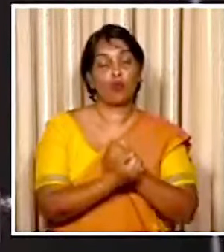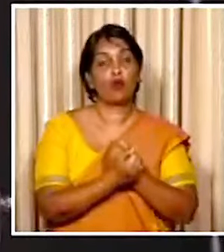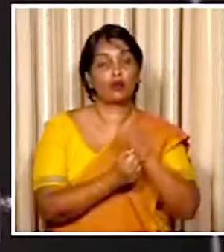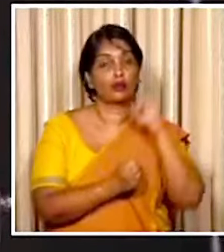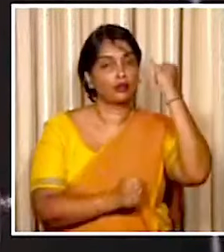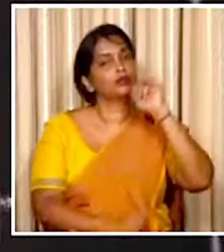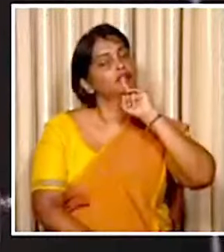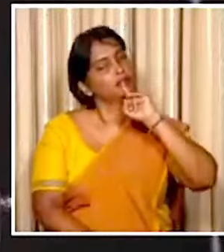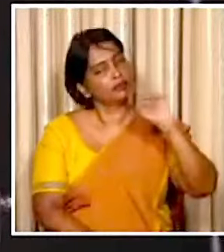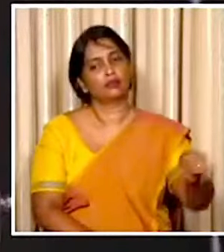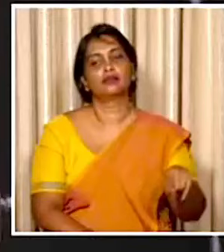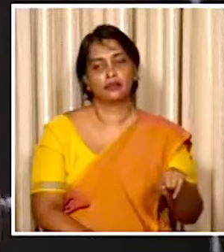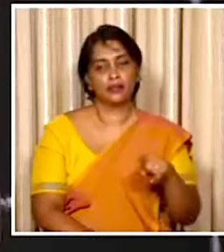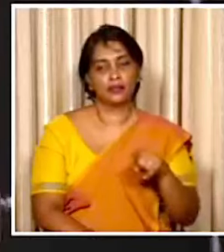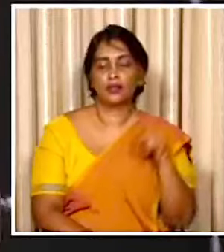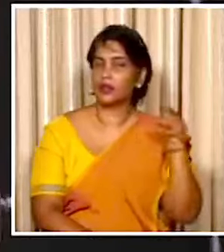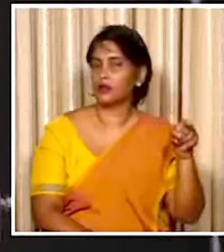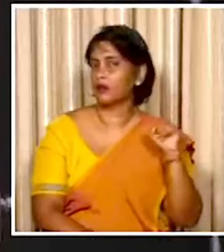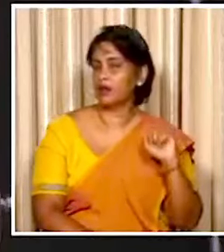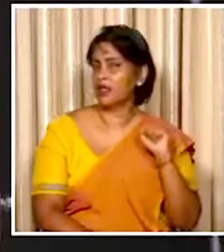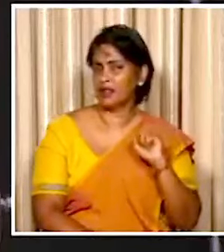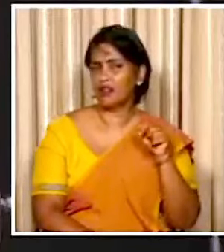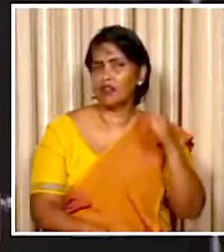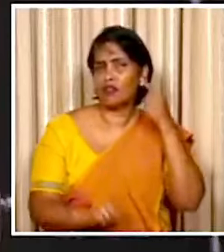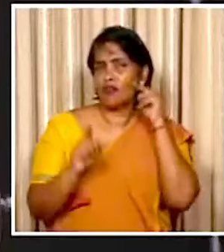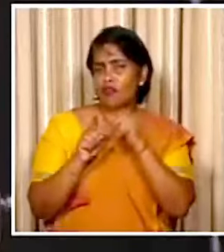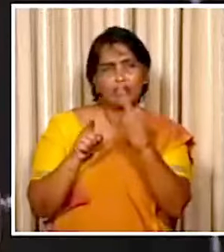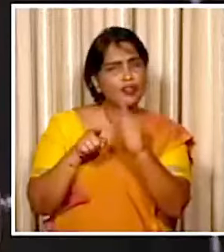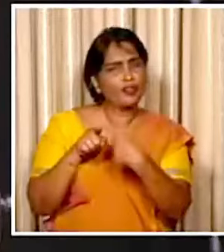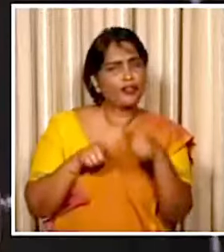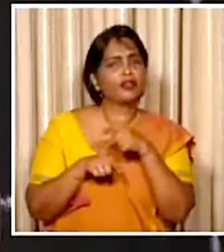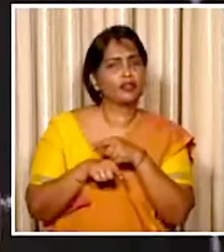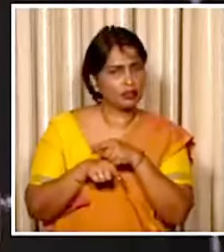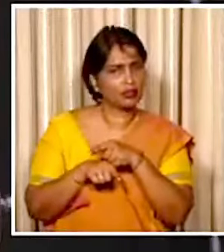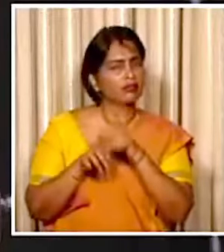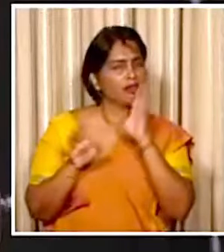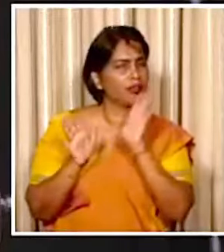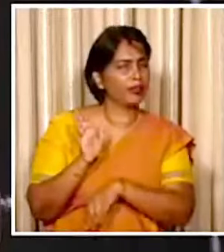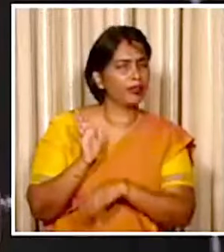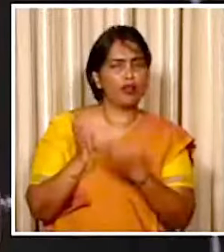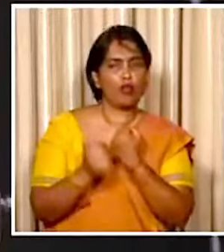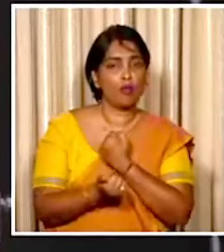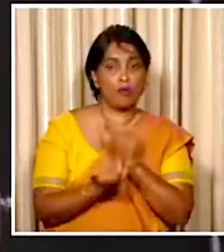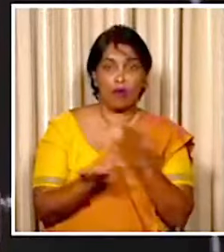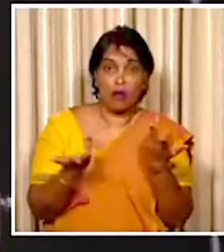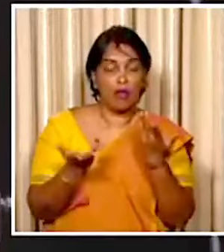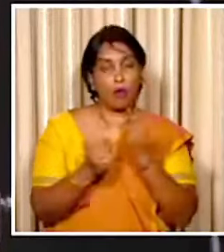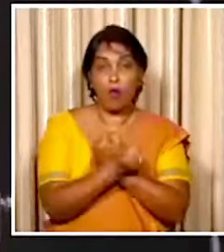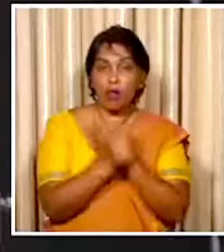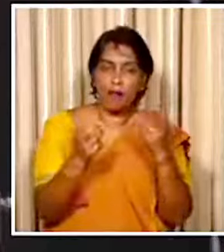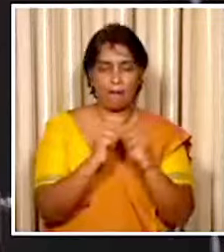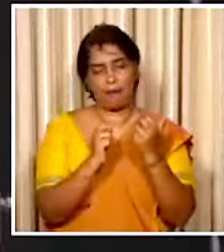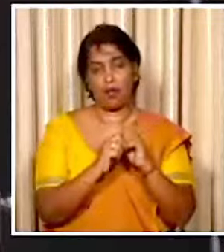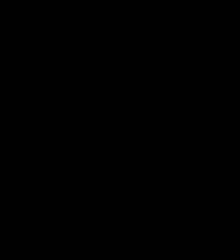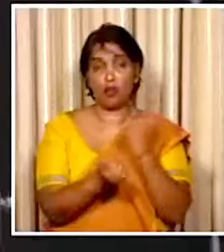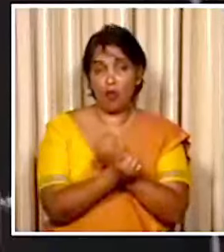නියම කරන්න කියලා ඉල්ලා හිටිනවා. මොකද ඇයි මේ කාරණාව පිළිබඳවම මේ ආකාරයට සිදු වෙන්නේ? පොලිසිය නැත්තම් ප්‍රශ්නයක් නැහැ. පොලිසිය